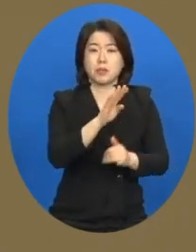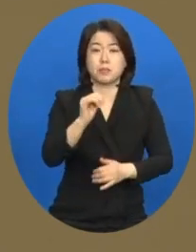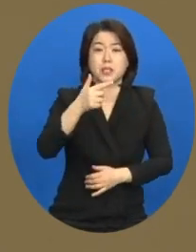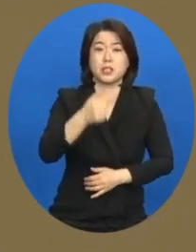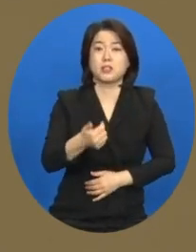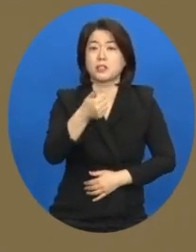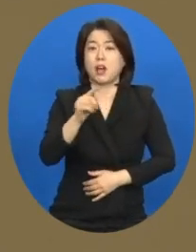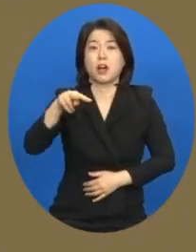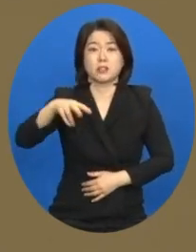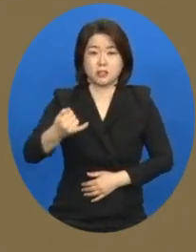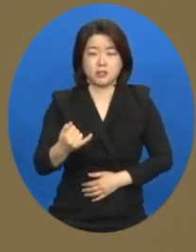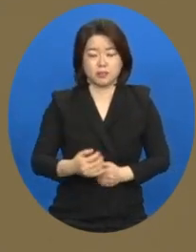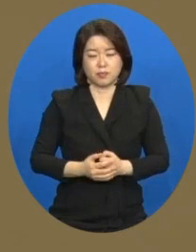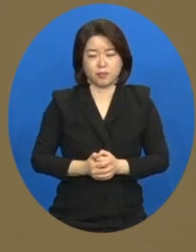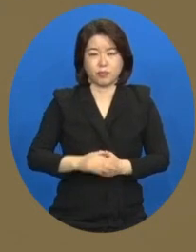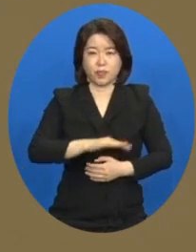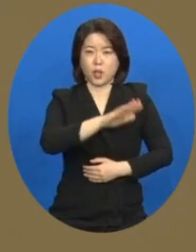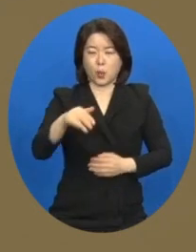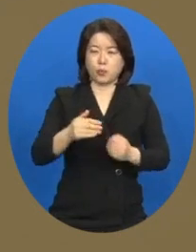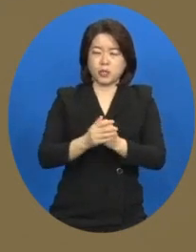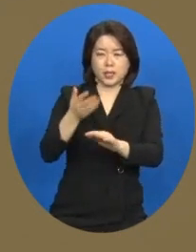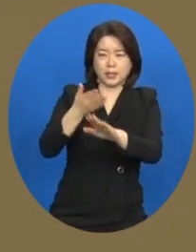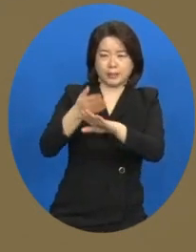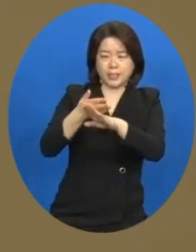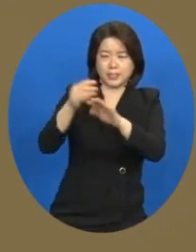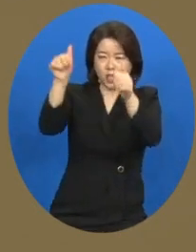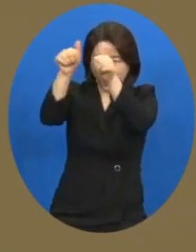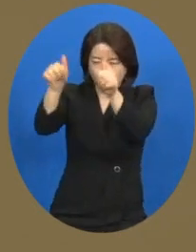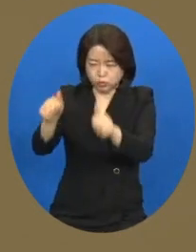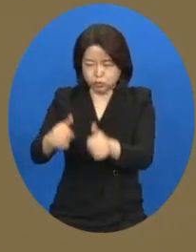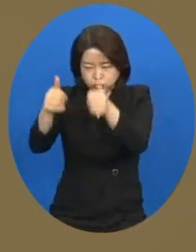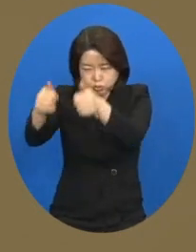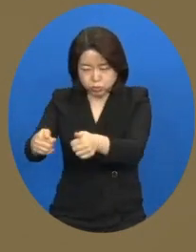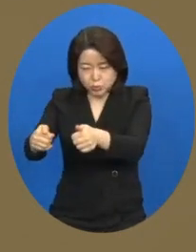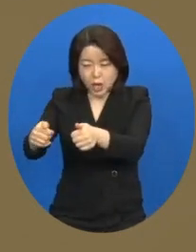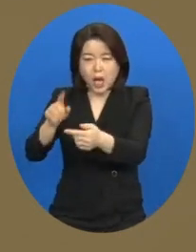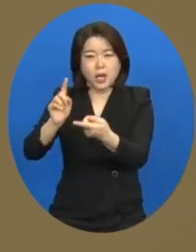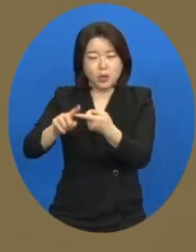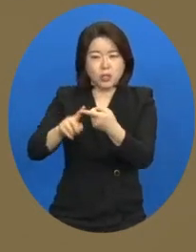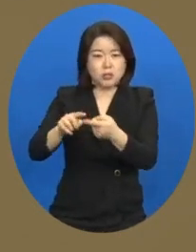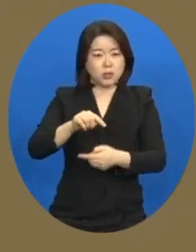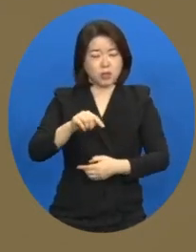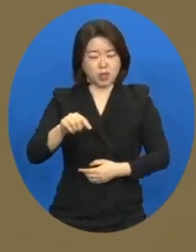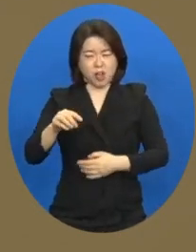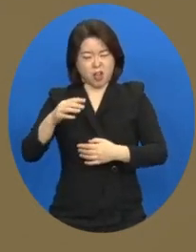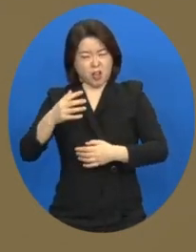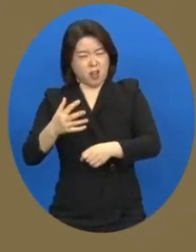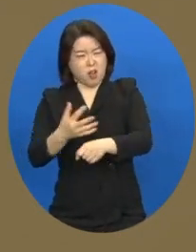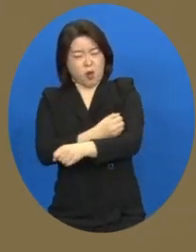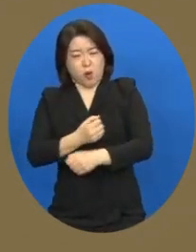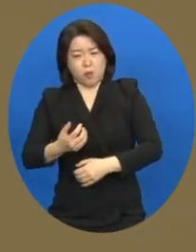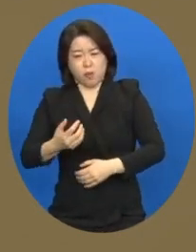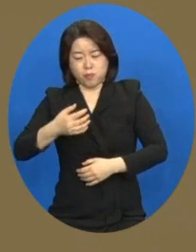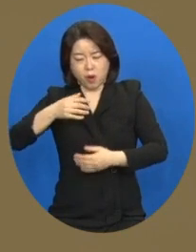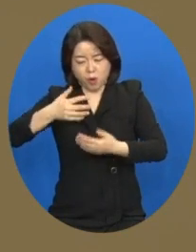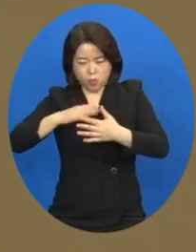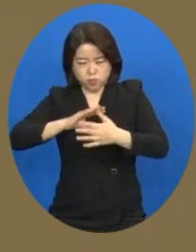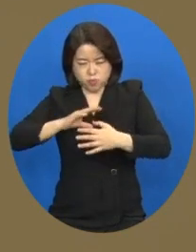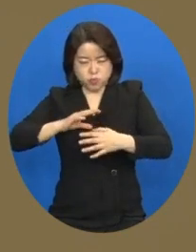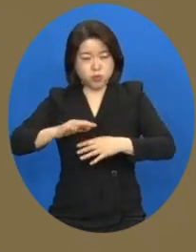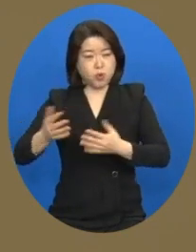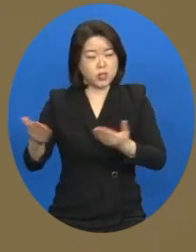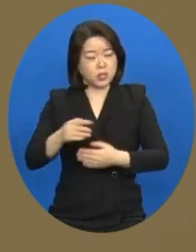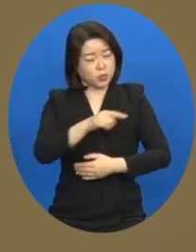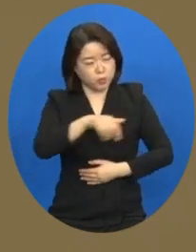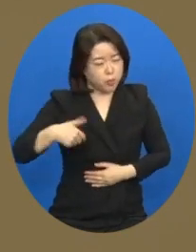우리가 우상 숭배한다는 게 얼마나 무서운 죄인지 너희들이 모르느냐. 그리고 또 하나가 세라의